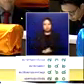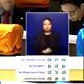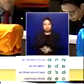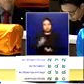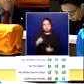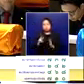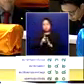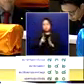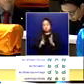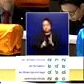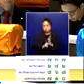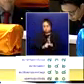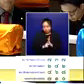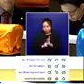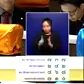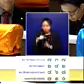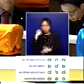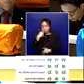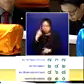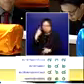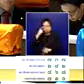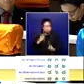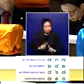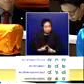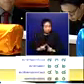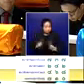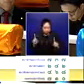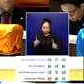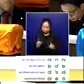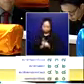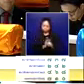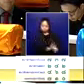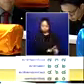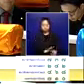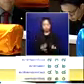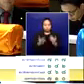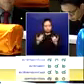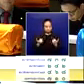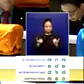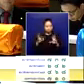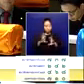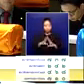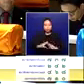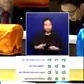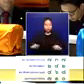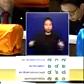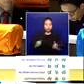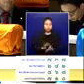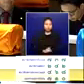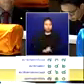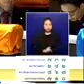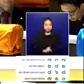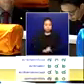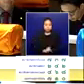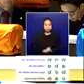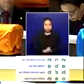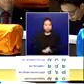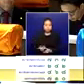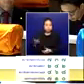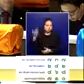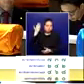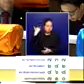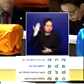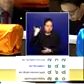ใช้กฎหมายกำจัดผู้เห็นต่างทางการเมืองบัดนี้เสื่อมมนต์ขลังนะคะเมื่อว